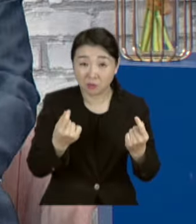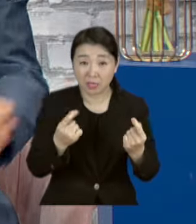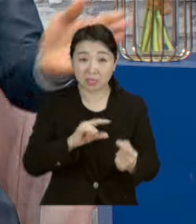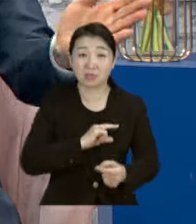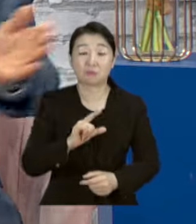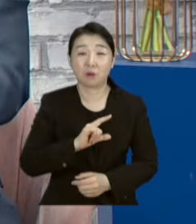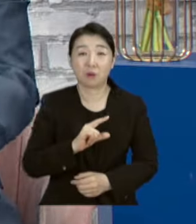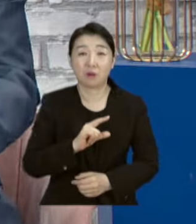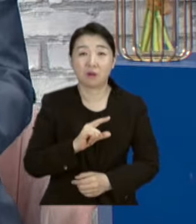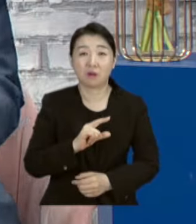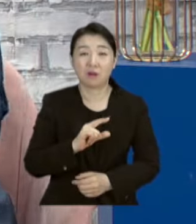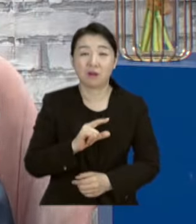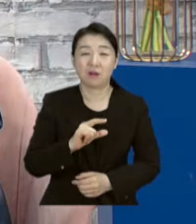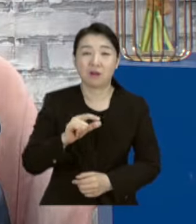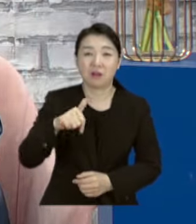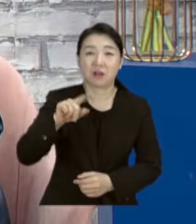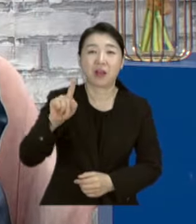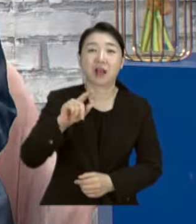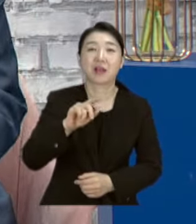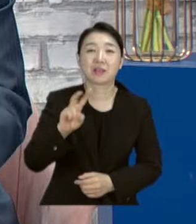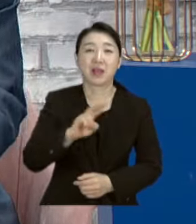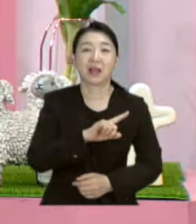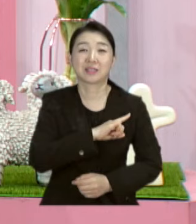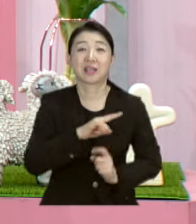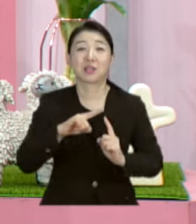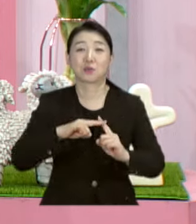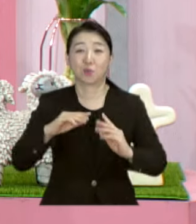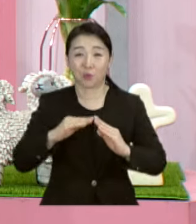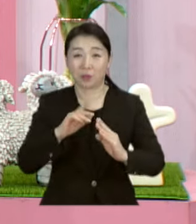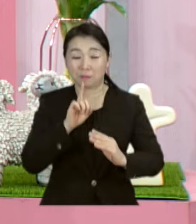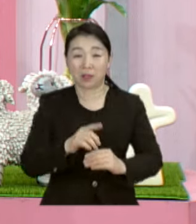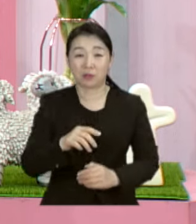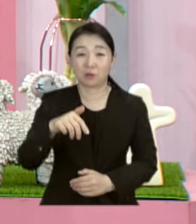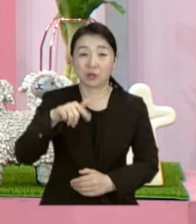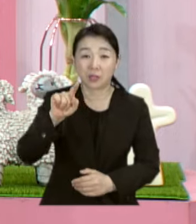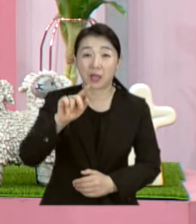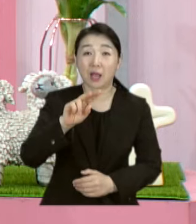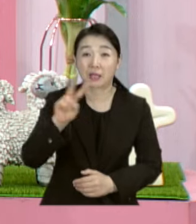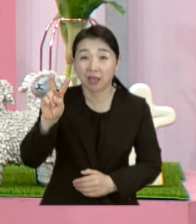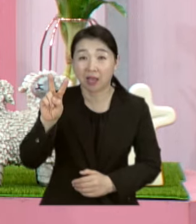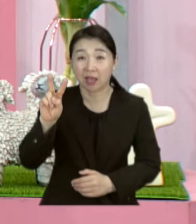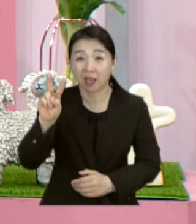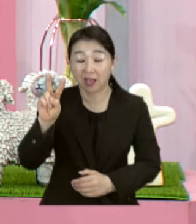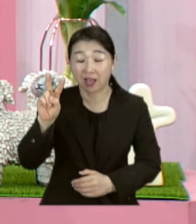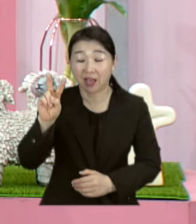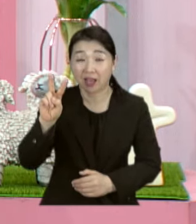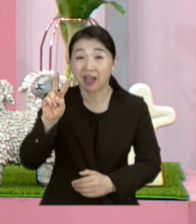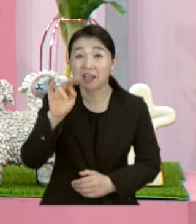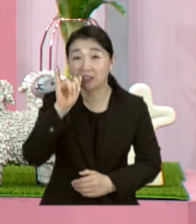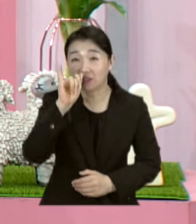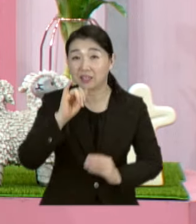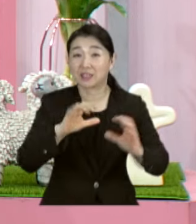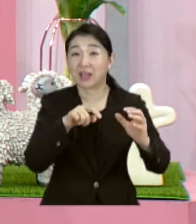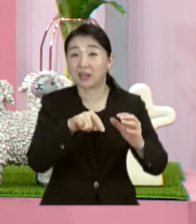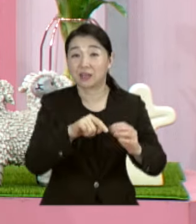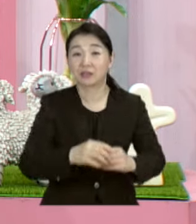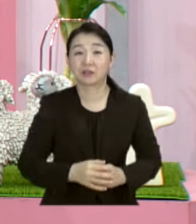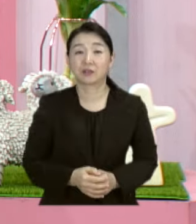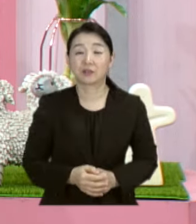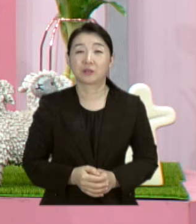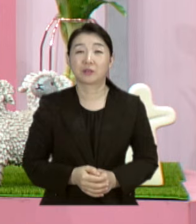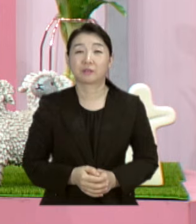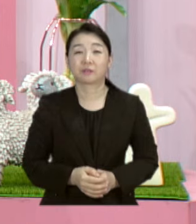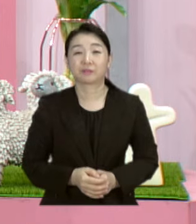교회 가야제일이다. 그러나 원래 가야라는 말이 가야국도 있잖아요. 그렇죠, 지역이죠. 그게 뭐냐면